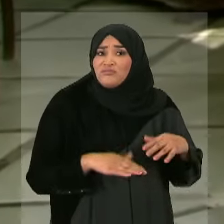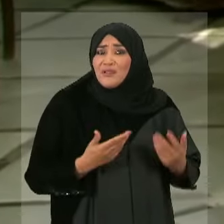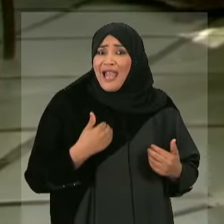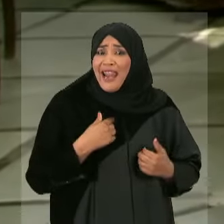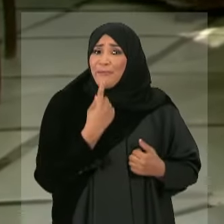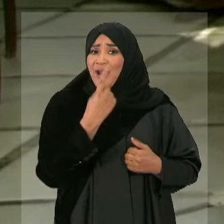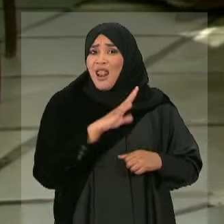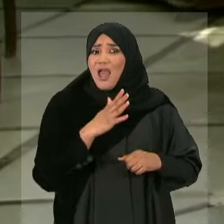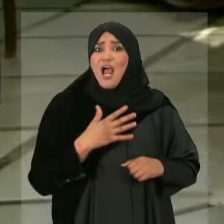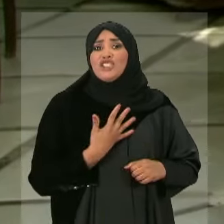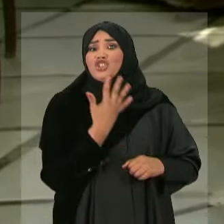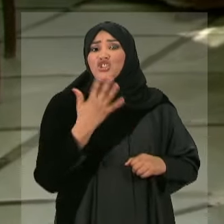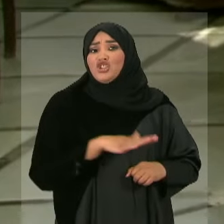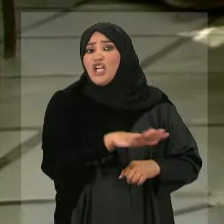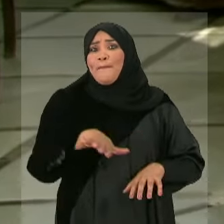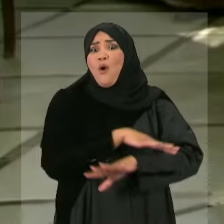لذلك